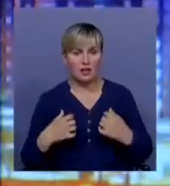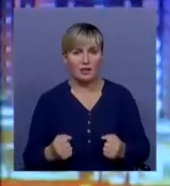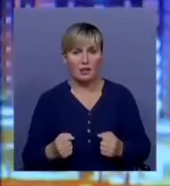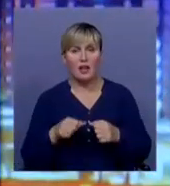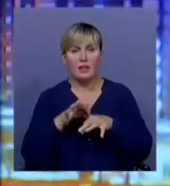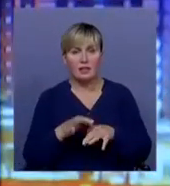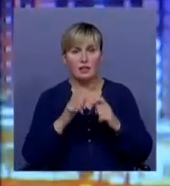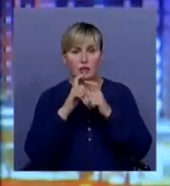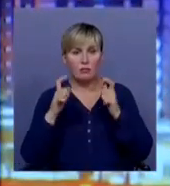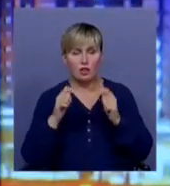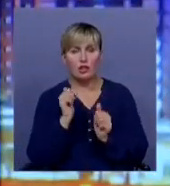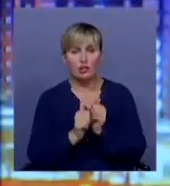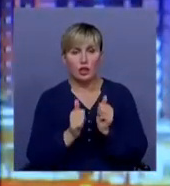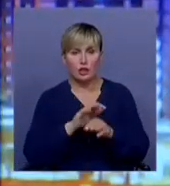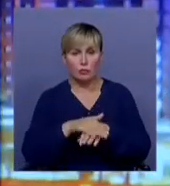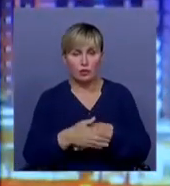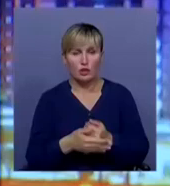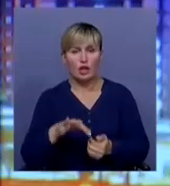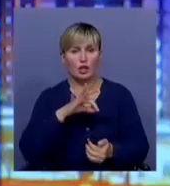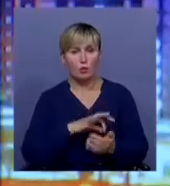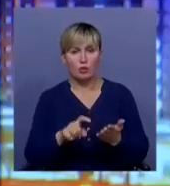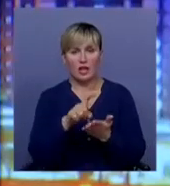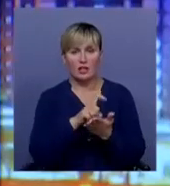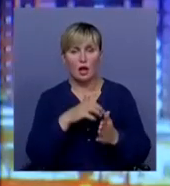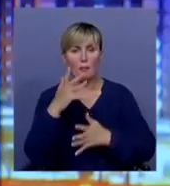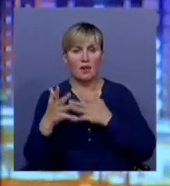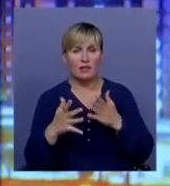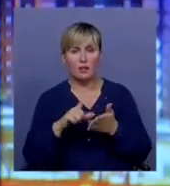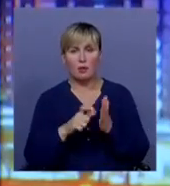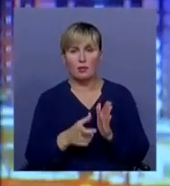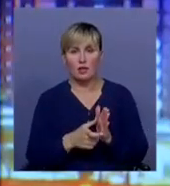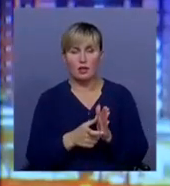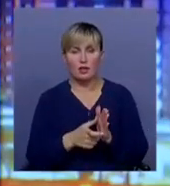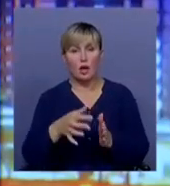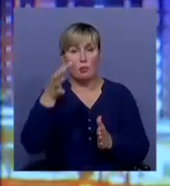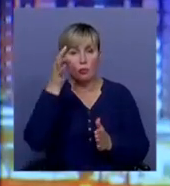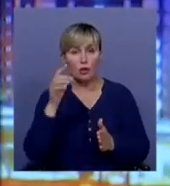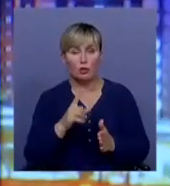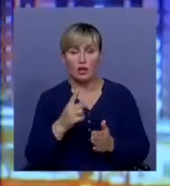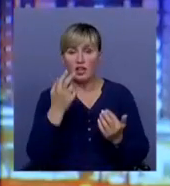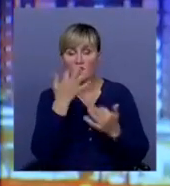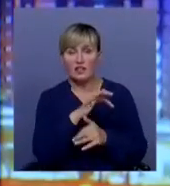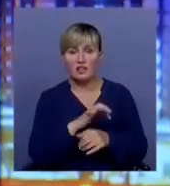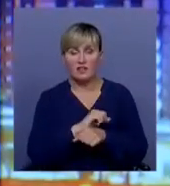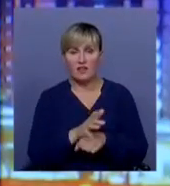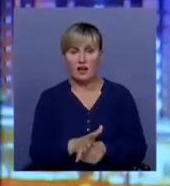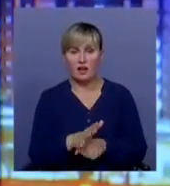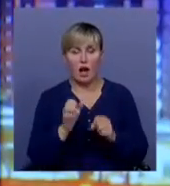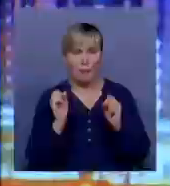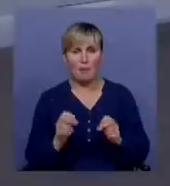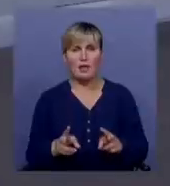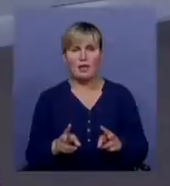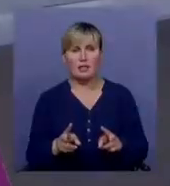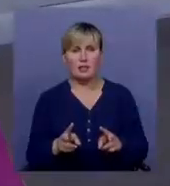Носите маски, чаще мойте руки, используйте антисептики, проветривайте помещения. Помните, что невидимый враг коварен и